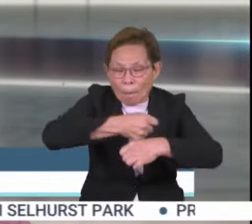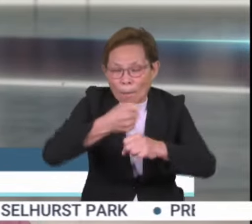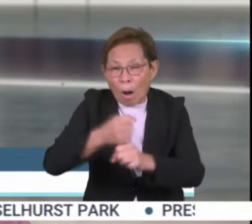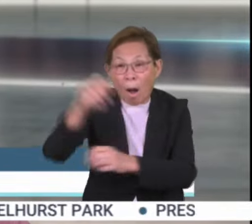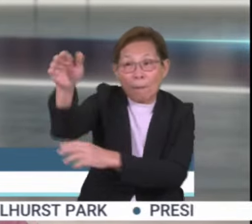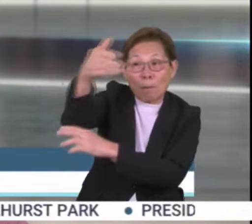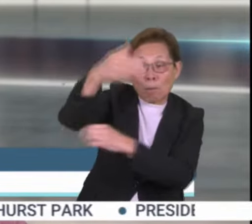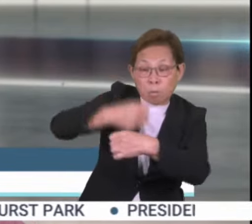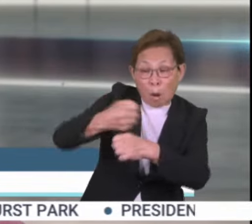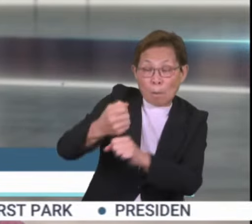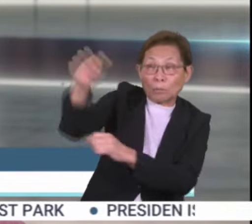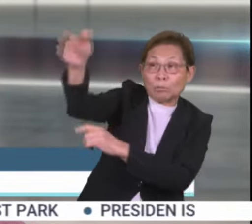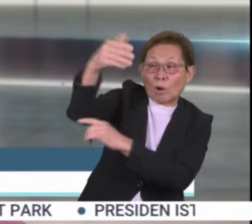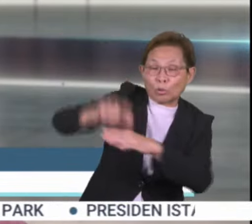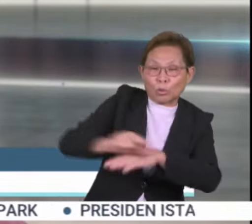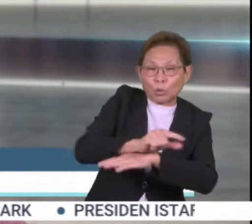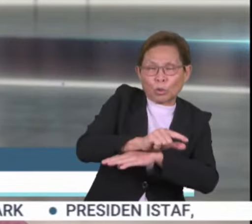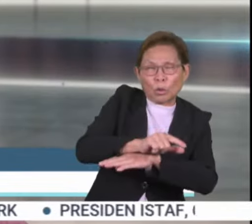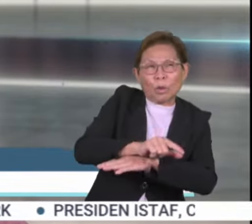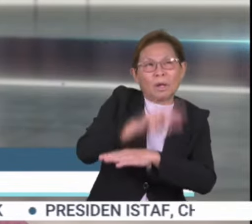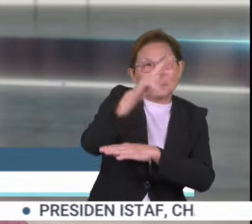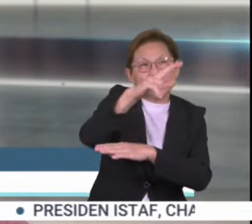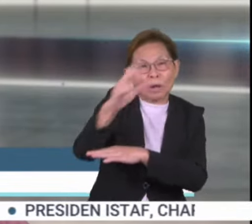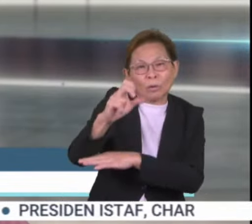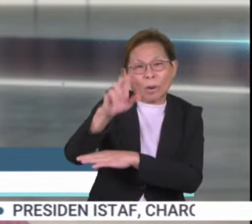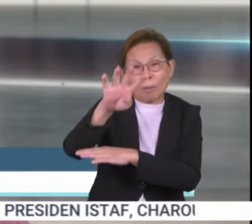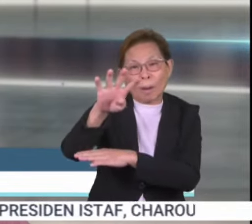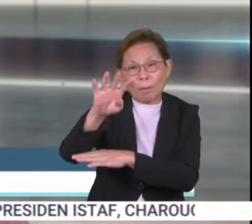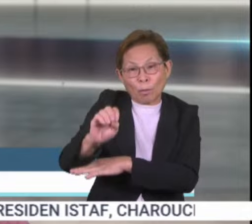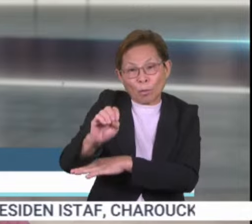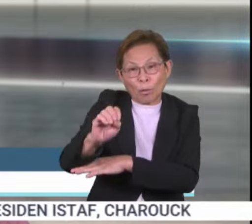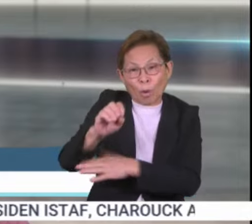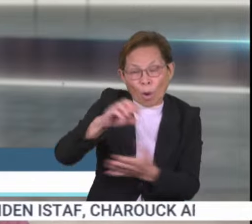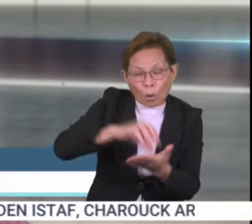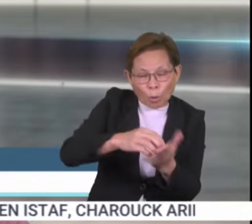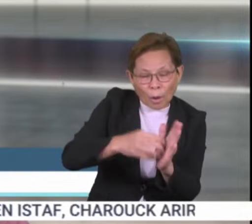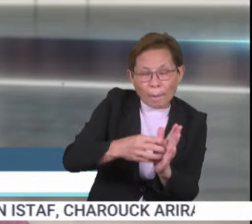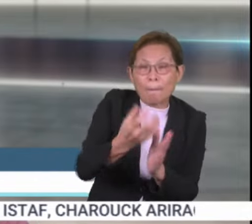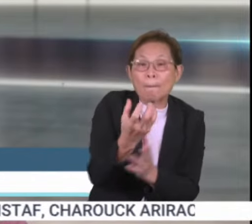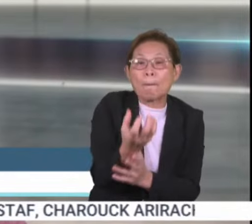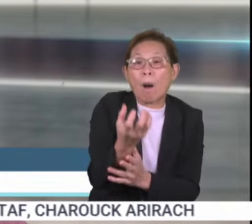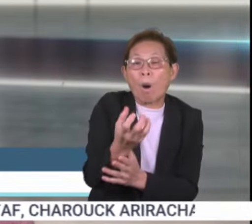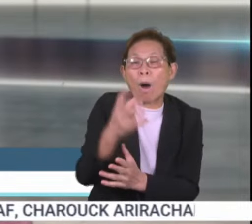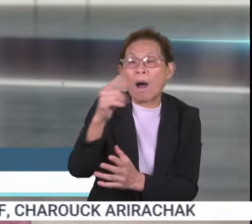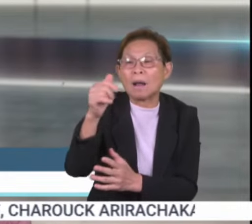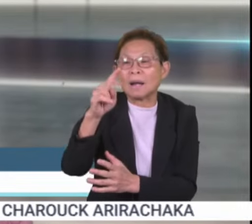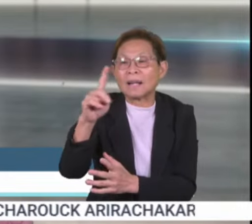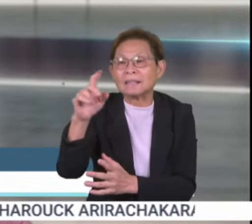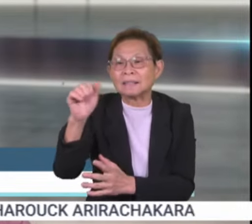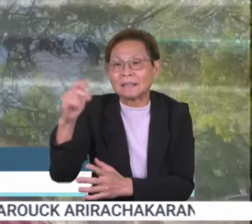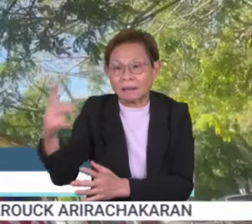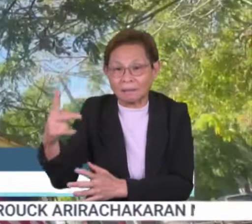jalur Gemilang menggunakan hampir 340 biji kue pao landak